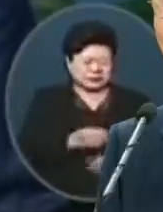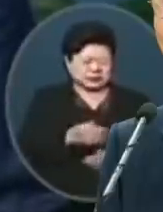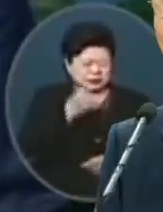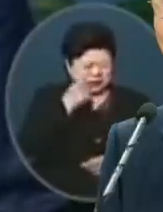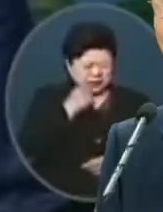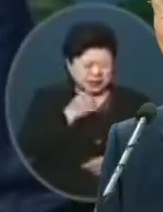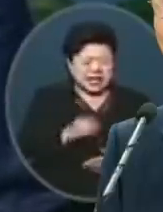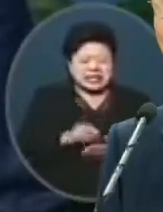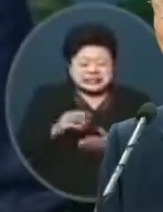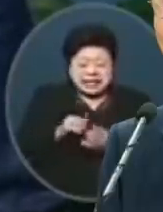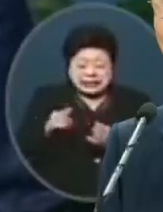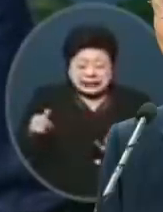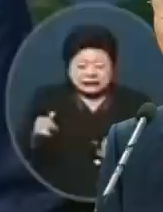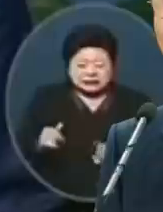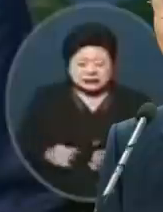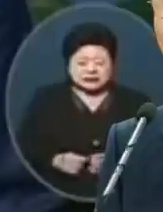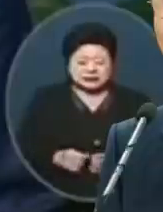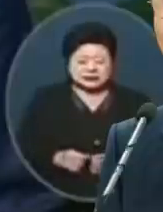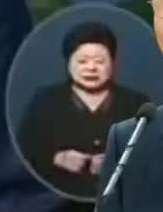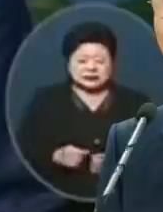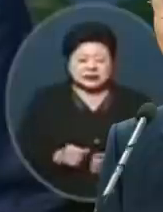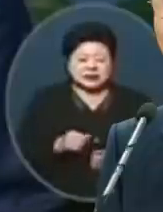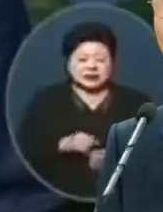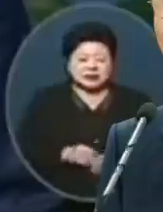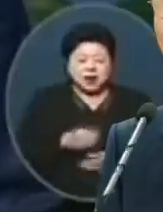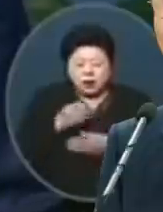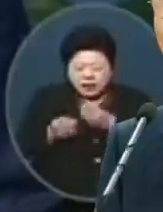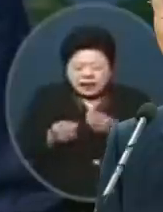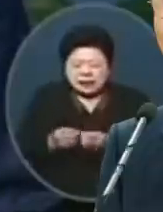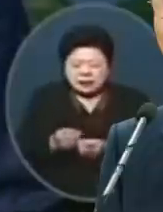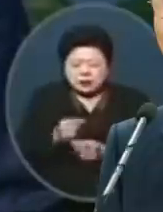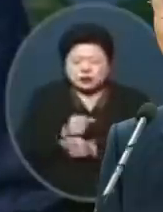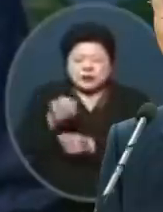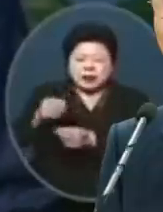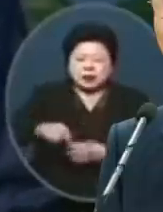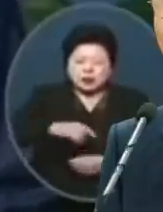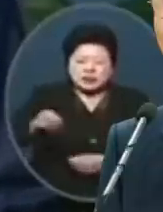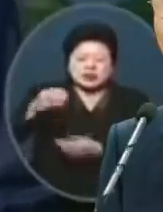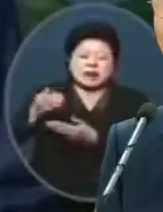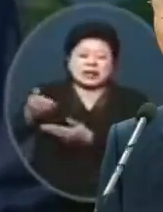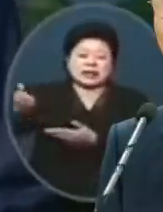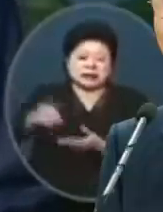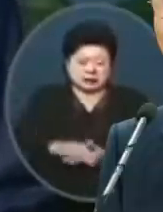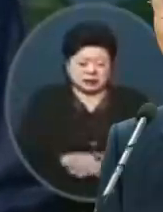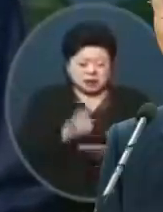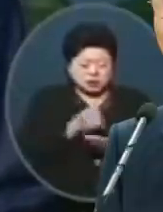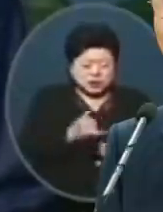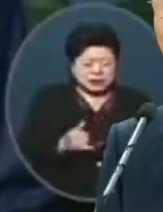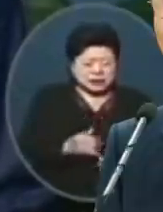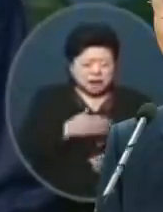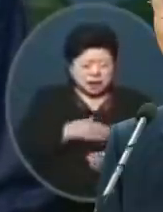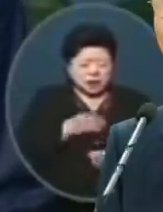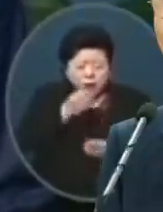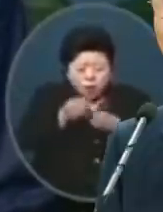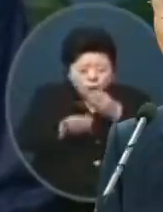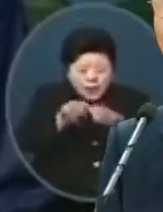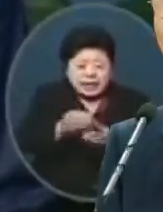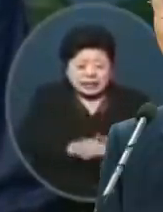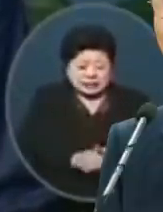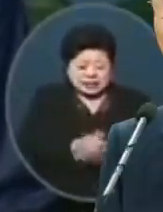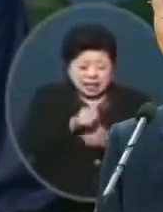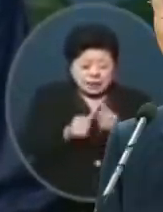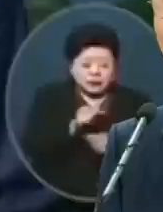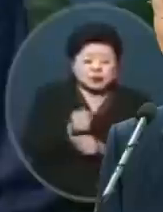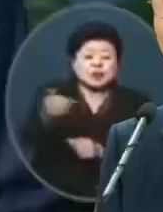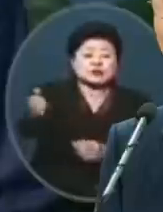이 세리는 용서를 받고 인정을 받고 나갔다는 것입니다. 자기가 죄인인 것을 고백하면